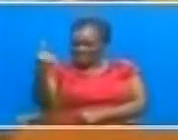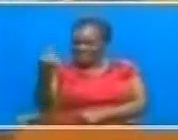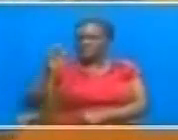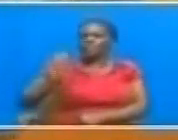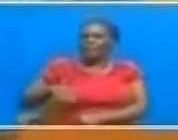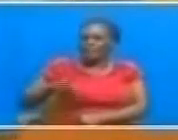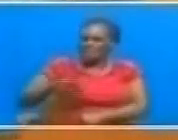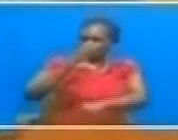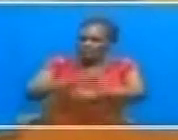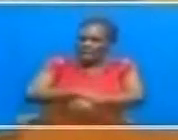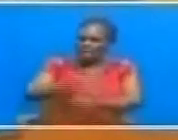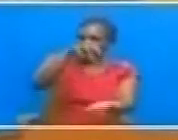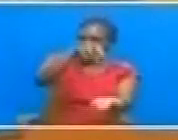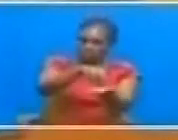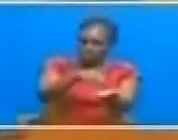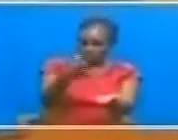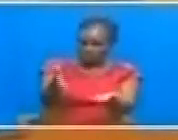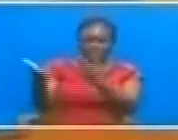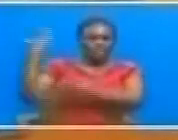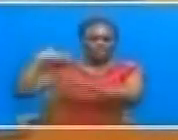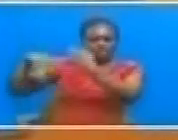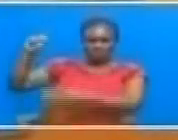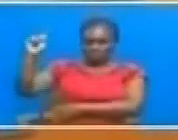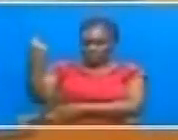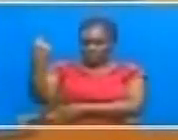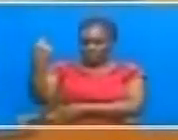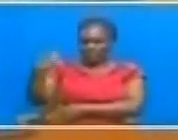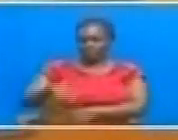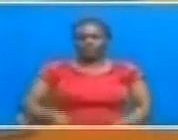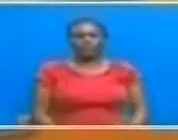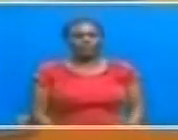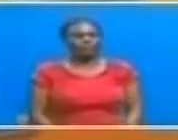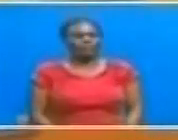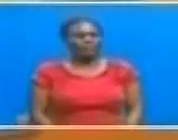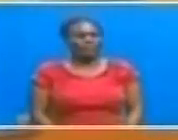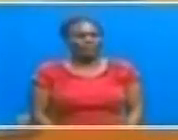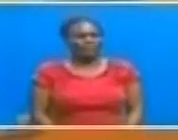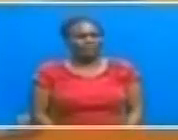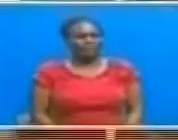kwanza kupata cheo hicho katika historia ya Kenya. Nicholas Ombua anaarifu.